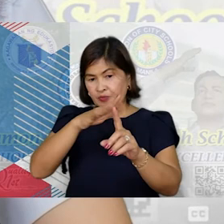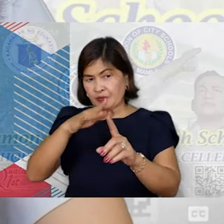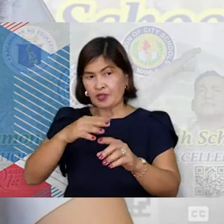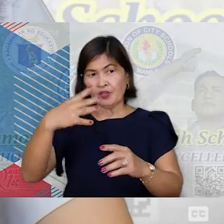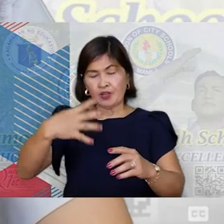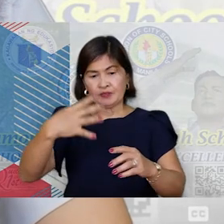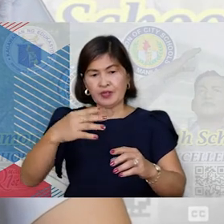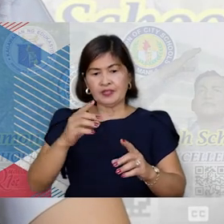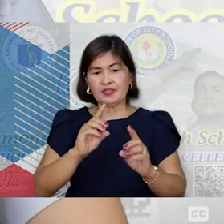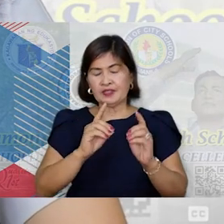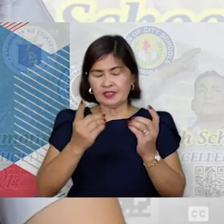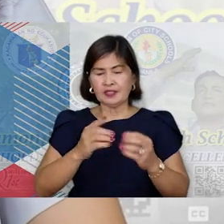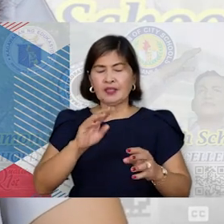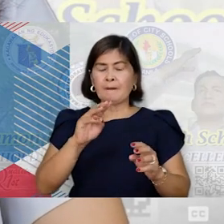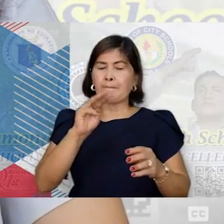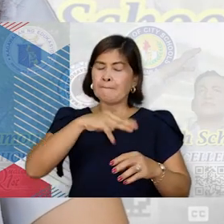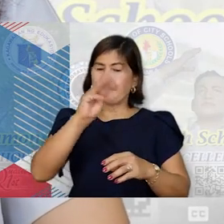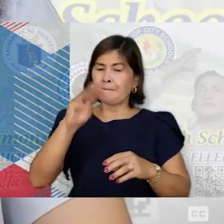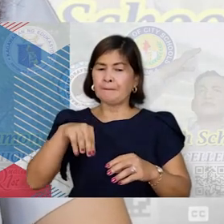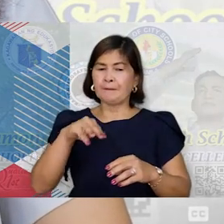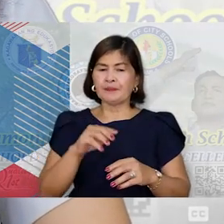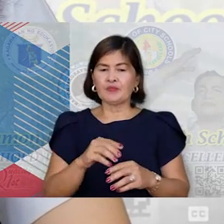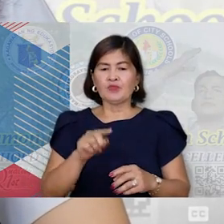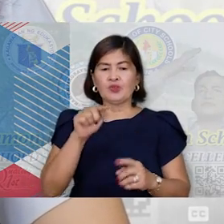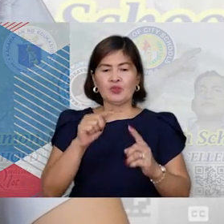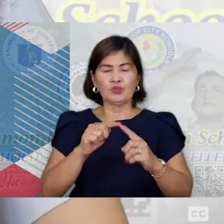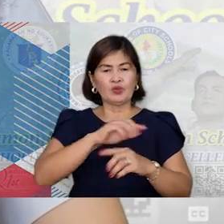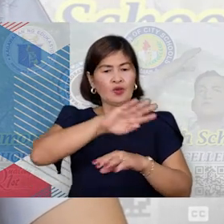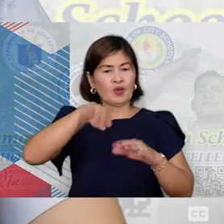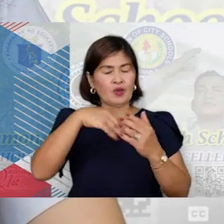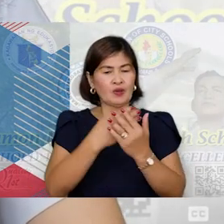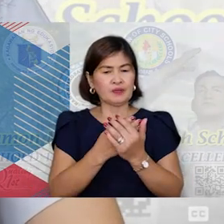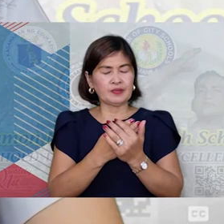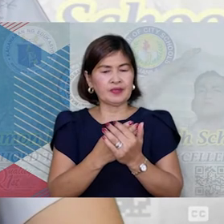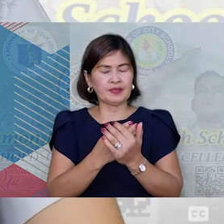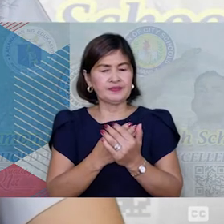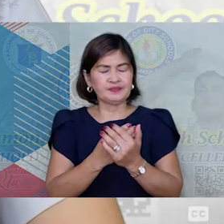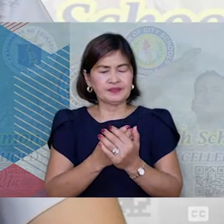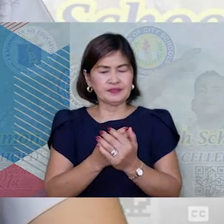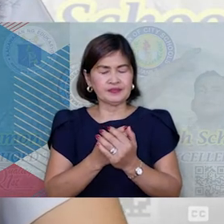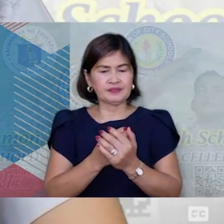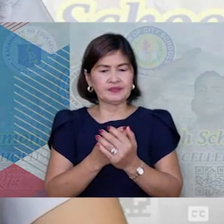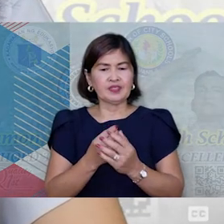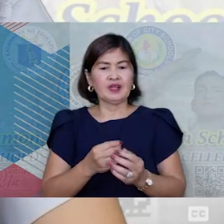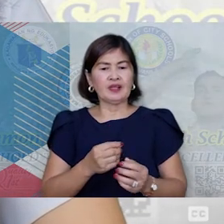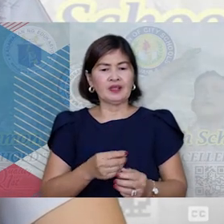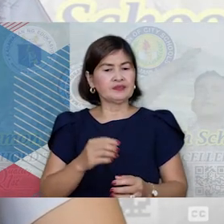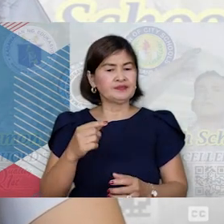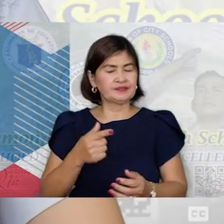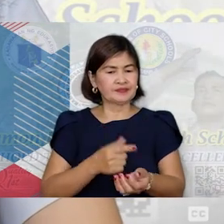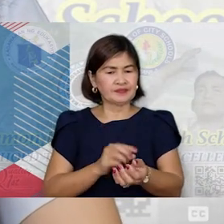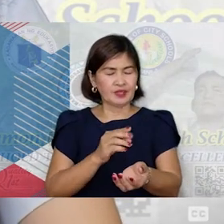na distrito ng Maynila. Sa ating butihing ama ng paaralan, Ginoong Jean